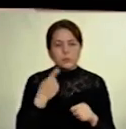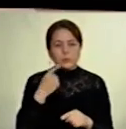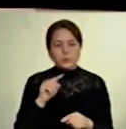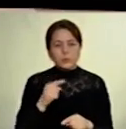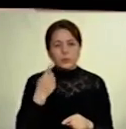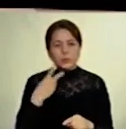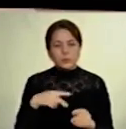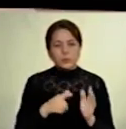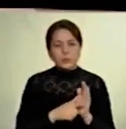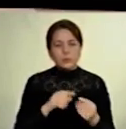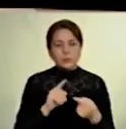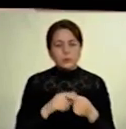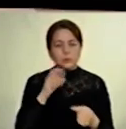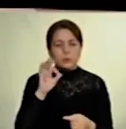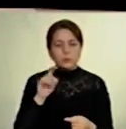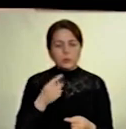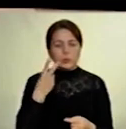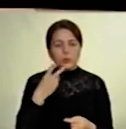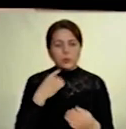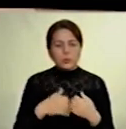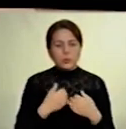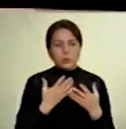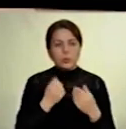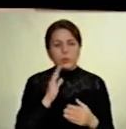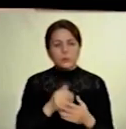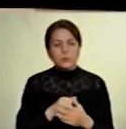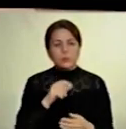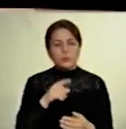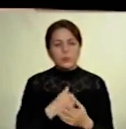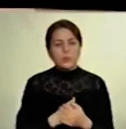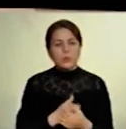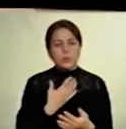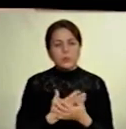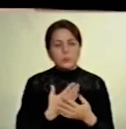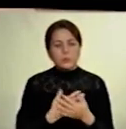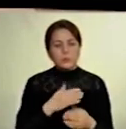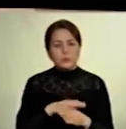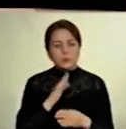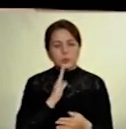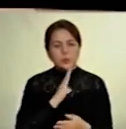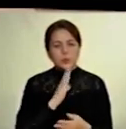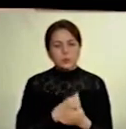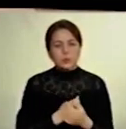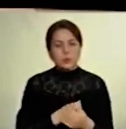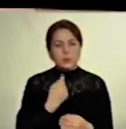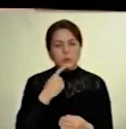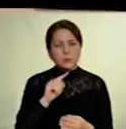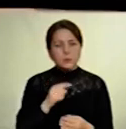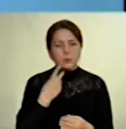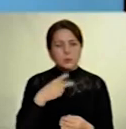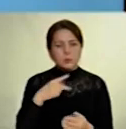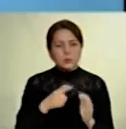plus 0.10 oraliqni olamiz. Demak, bunda amallarni bajarsak, 1.127